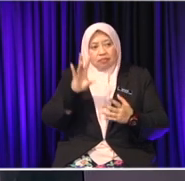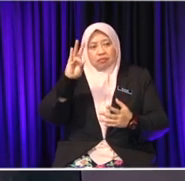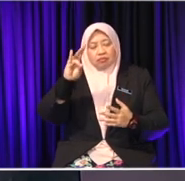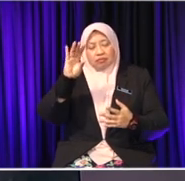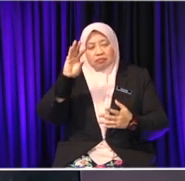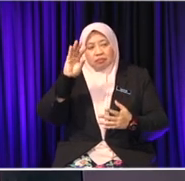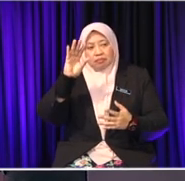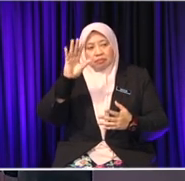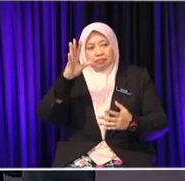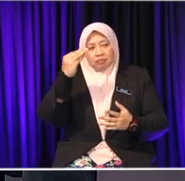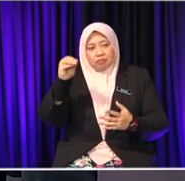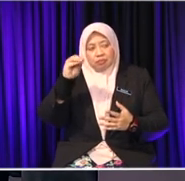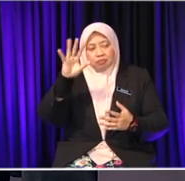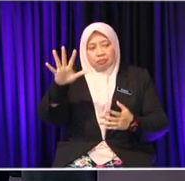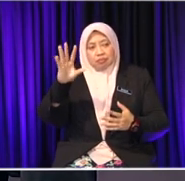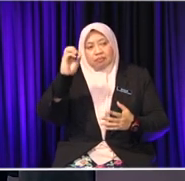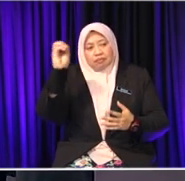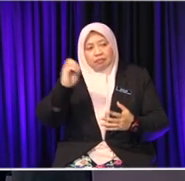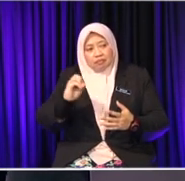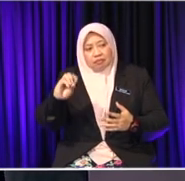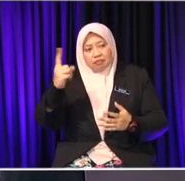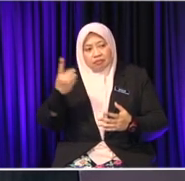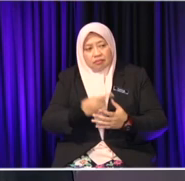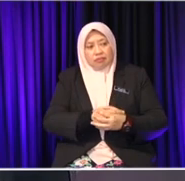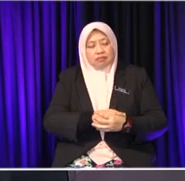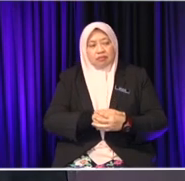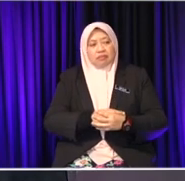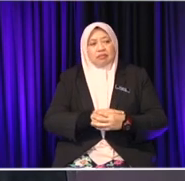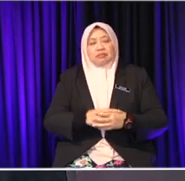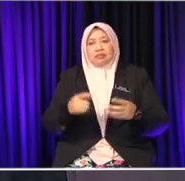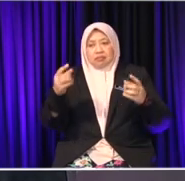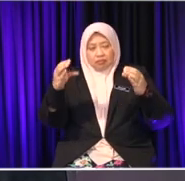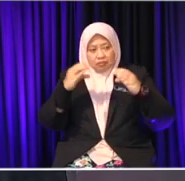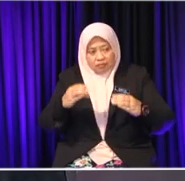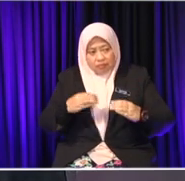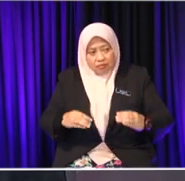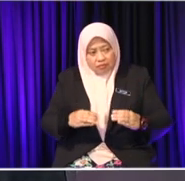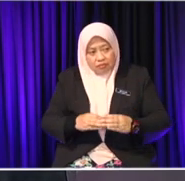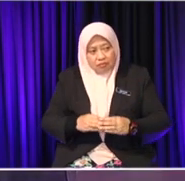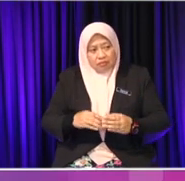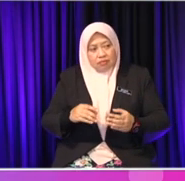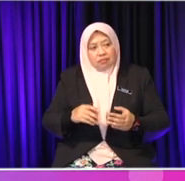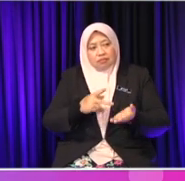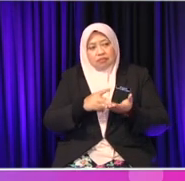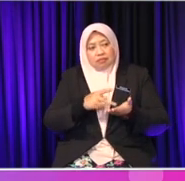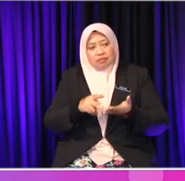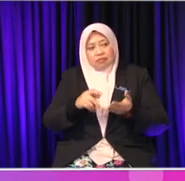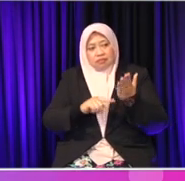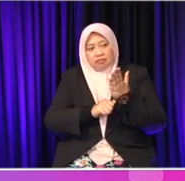jadi jumlah kasar kompetisi Oke ini ya konferensi adalah